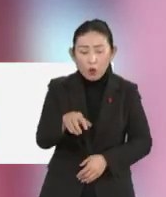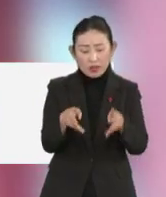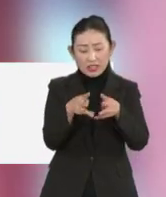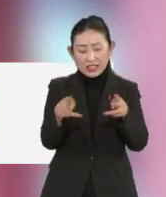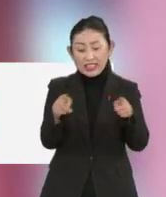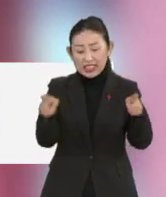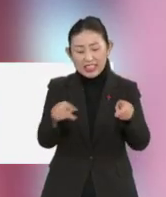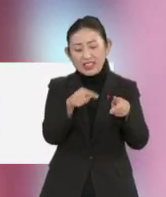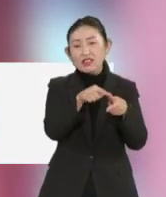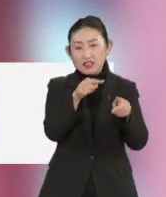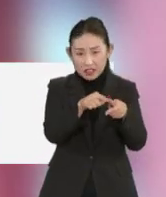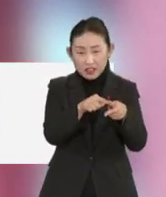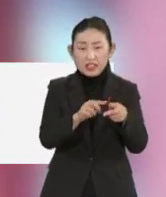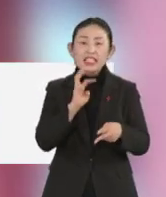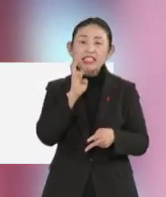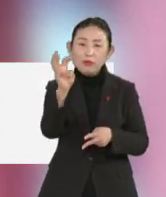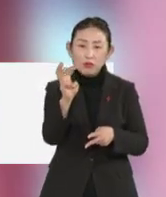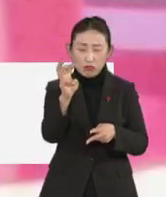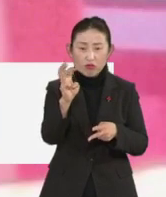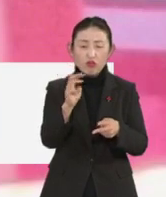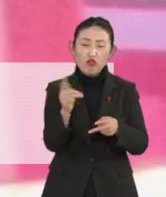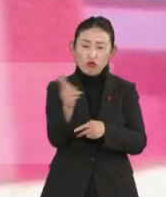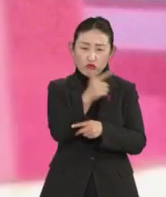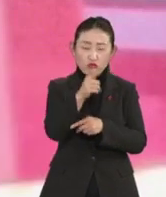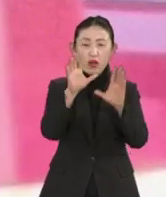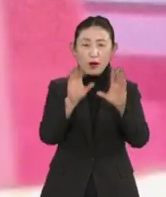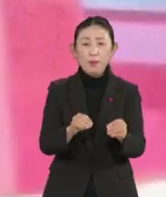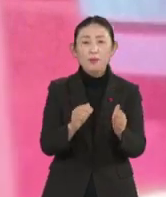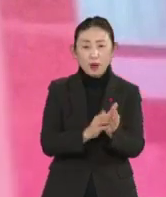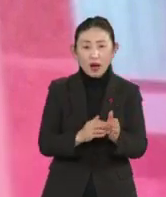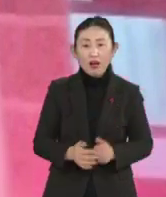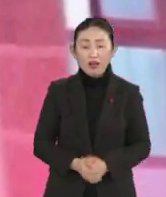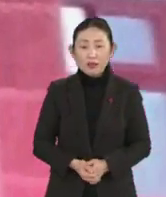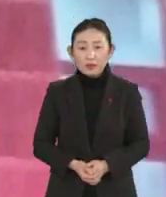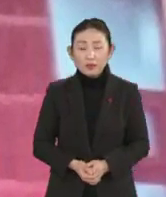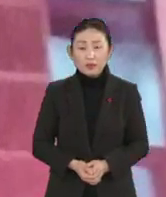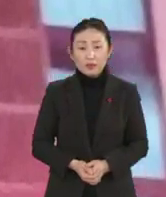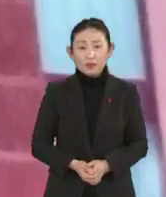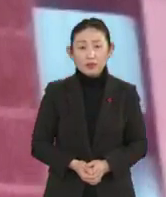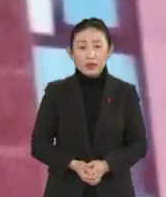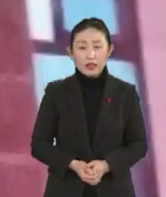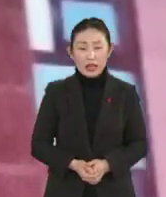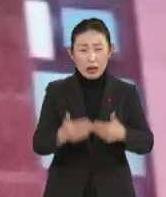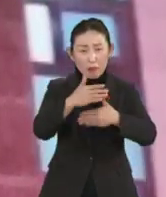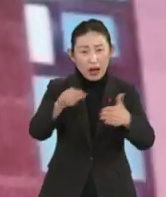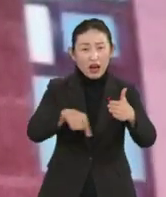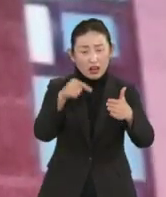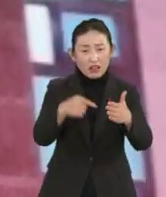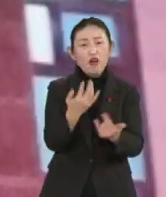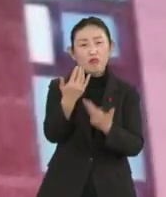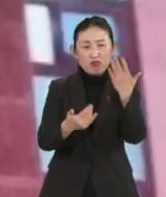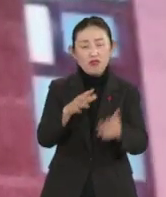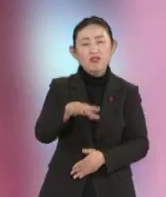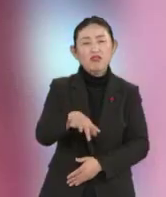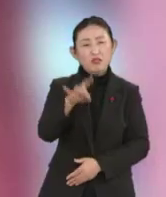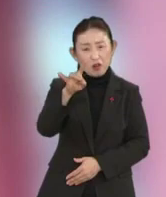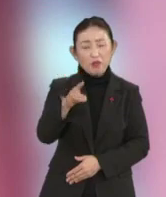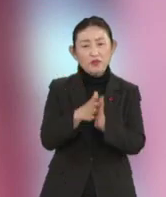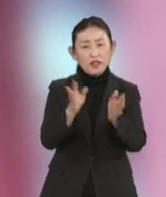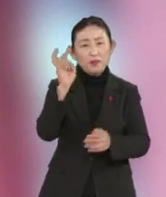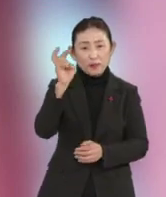태운 뒤 30여분 만에 완전히 꺼졌습니다 경찰과 소방당국은 건물 2층 방 안에서 불이 시작된 것으로 보고